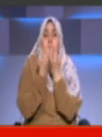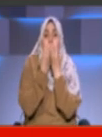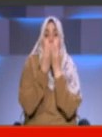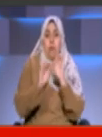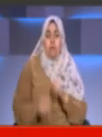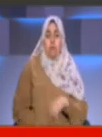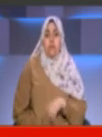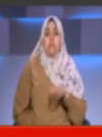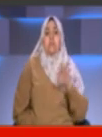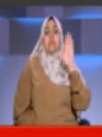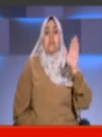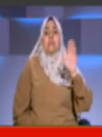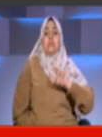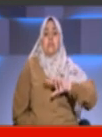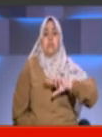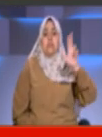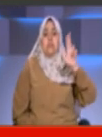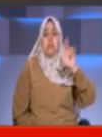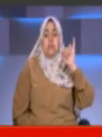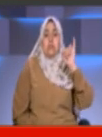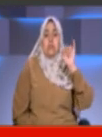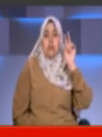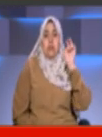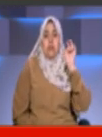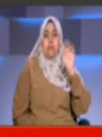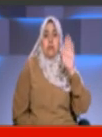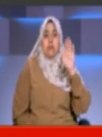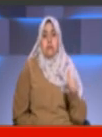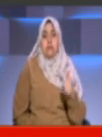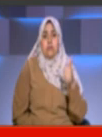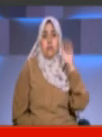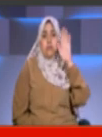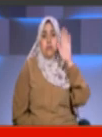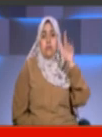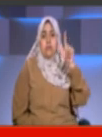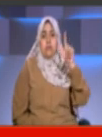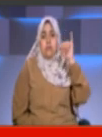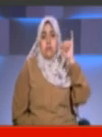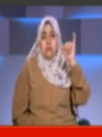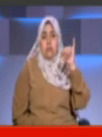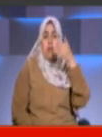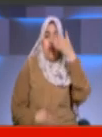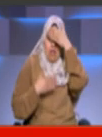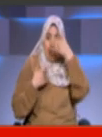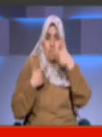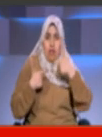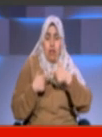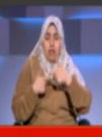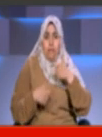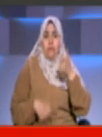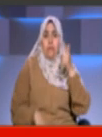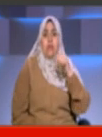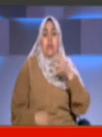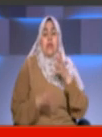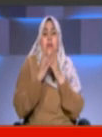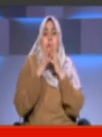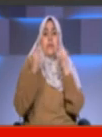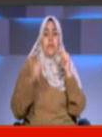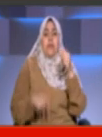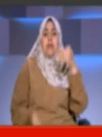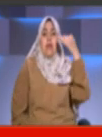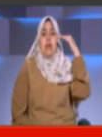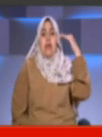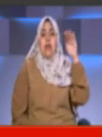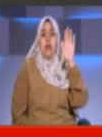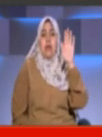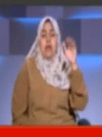كالآتي: الإرهابي الإخواني سلامة سالم علي البس، الإرهابي الإخواني حسن حسين محمد